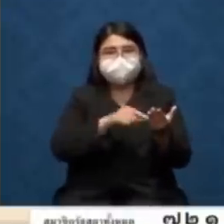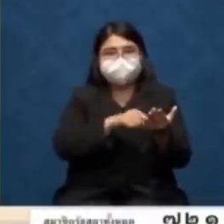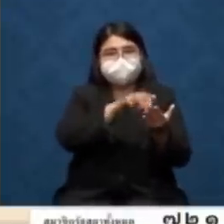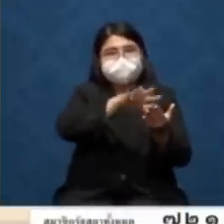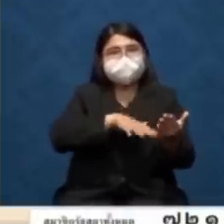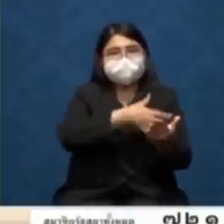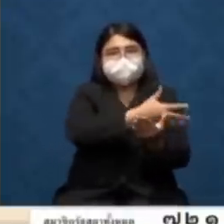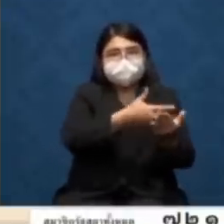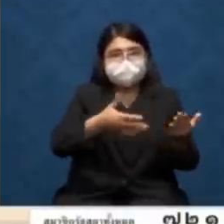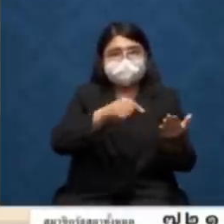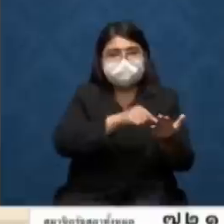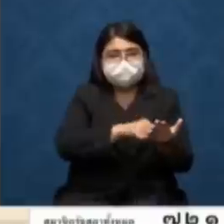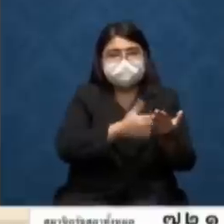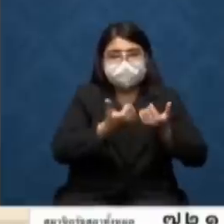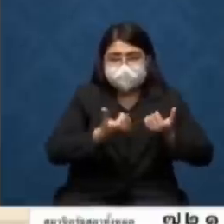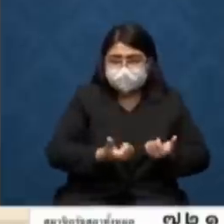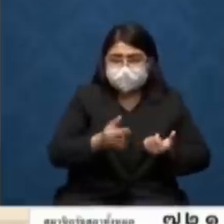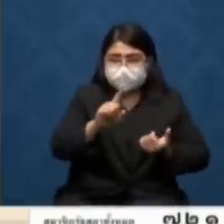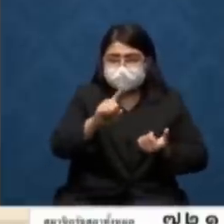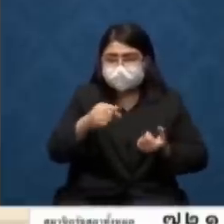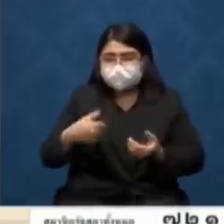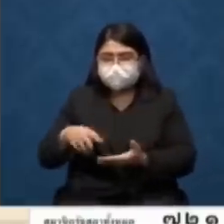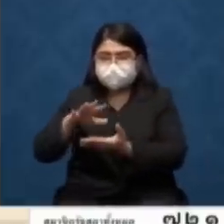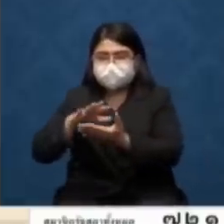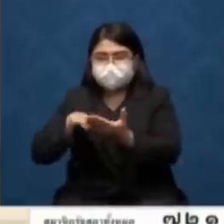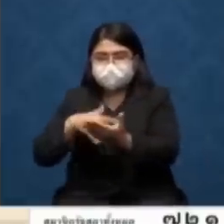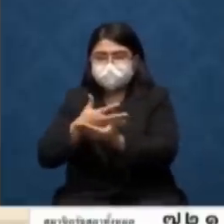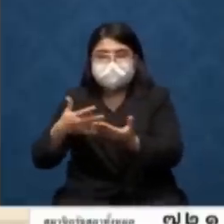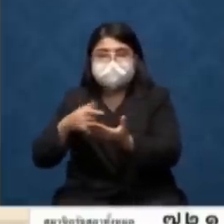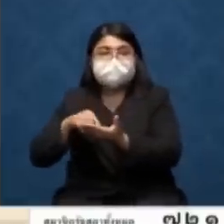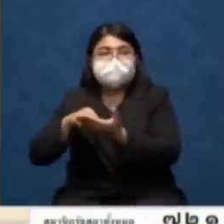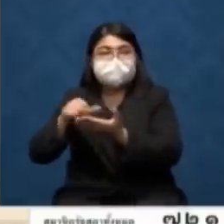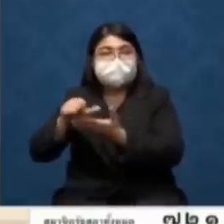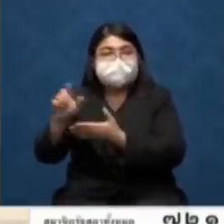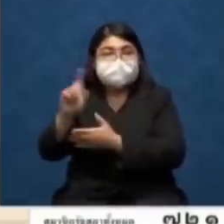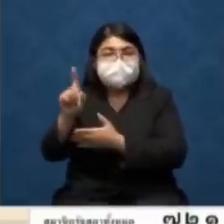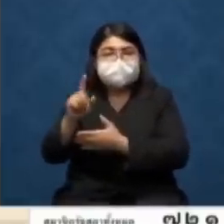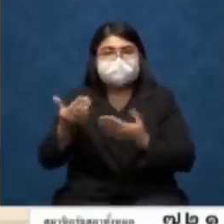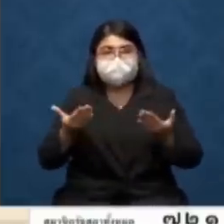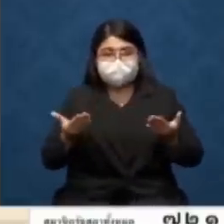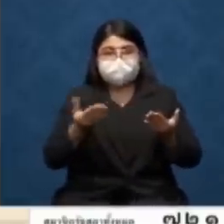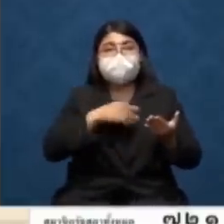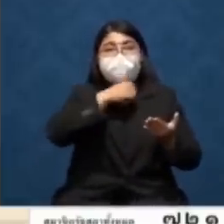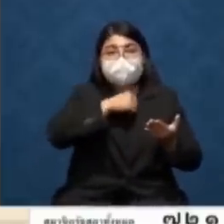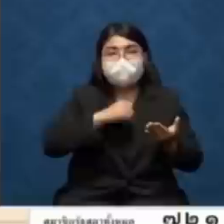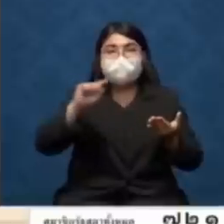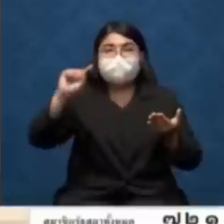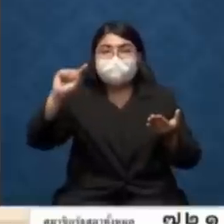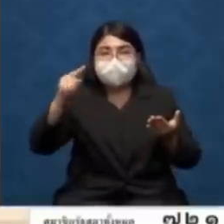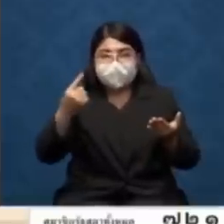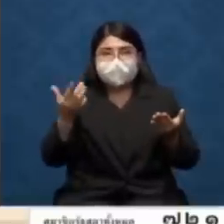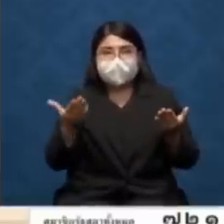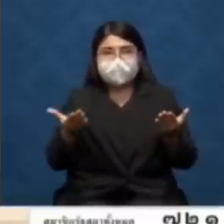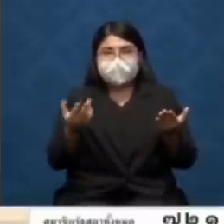าของผจุบัเป็นอย่ไรของที่เสนอแก้เป็อย่ไรอันนี้ก็เช่นเดยวกันครับแนวขวางแบบนี้นะ